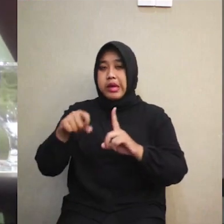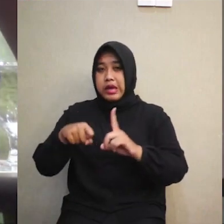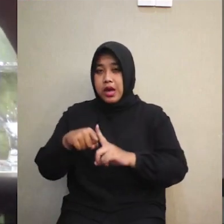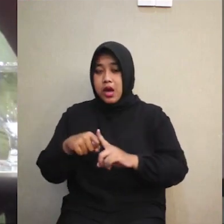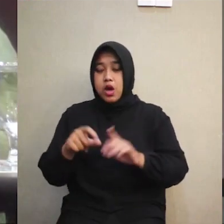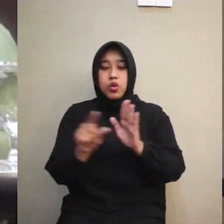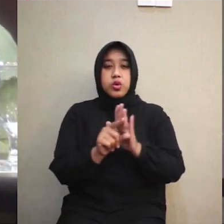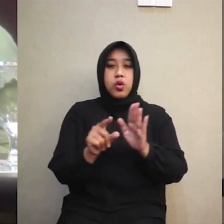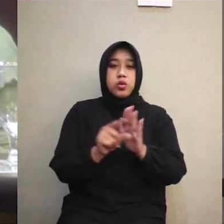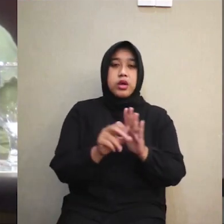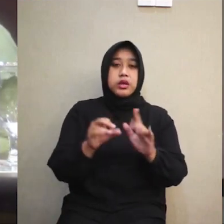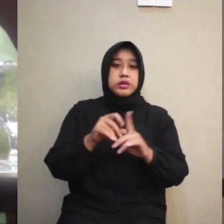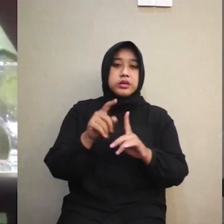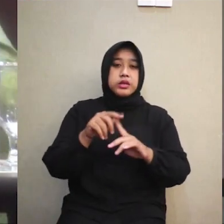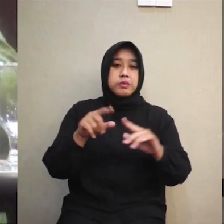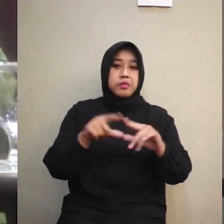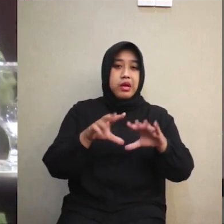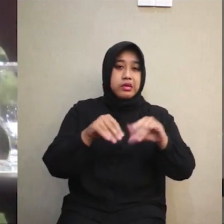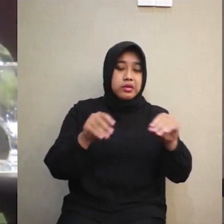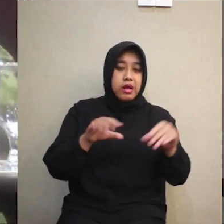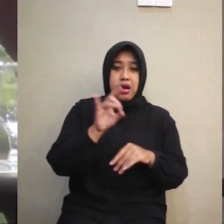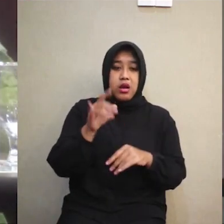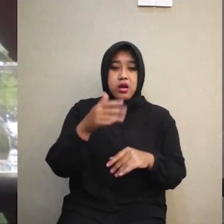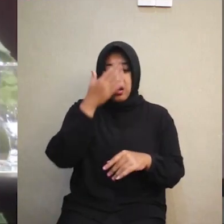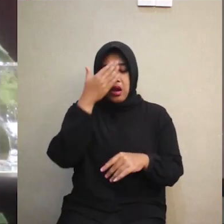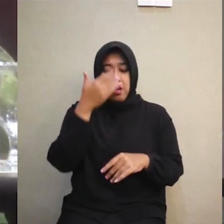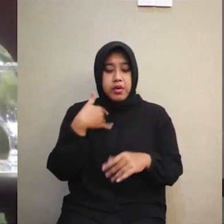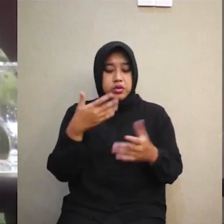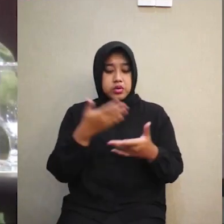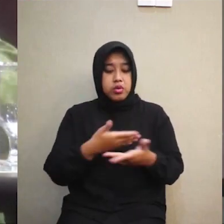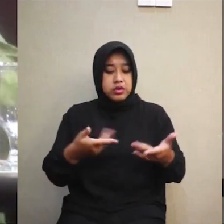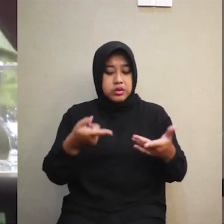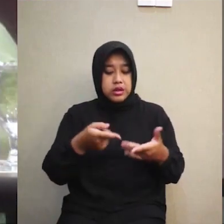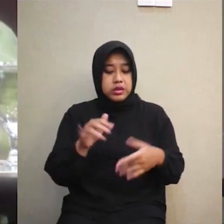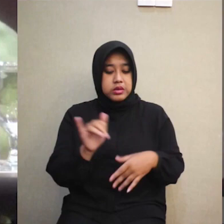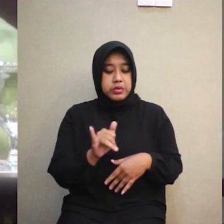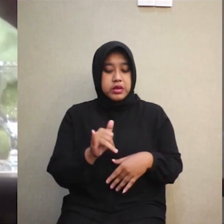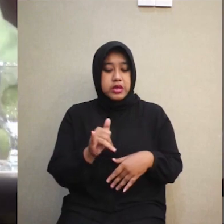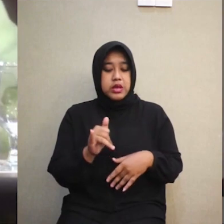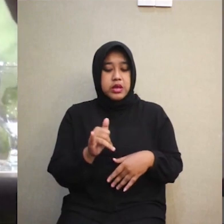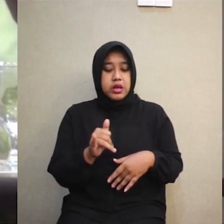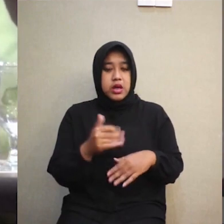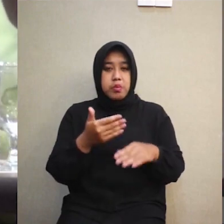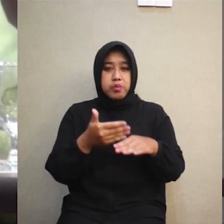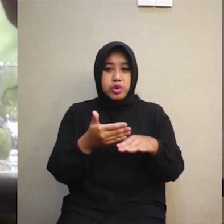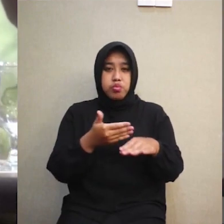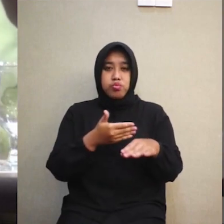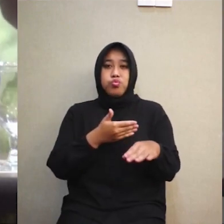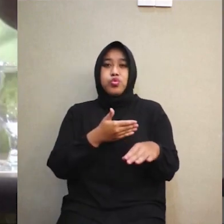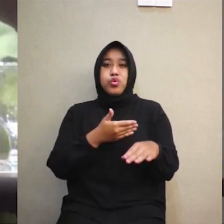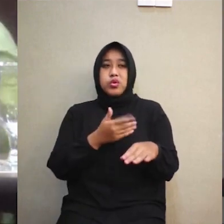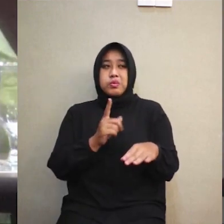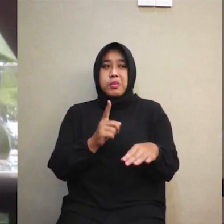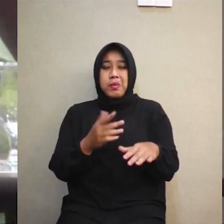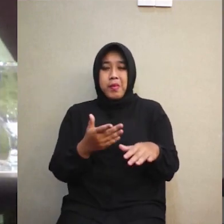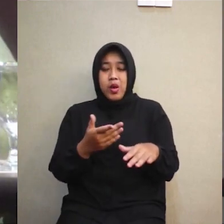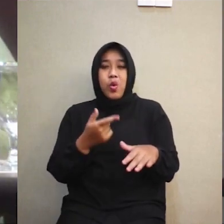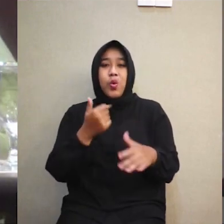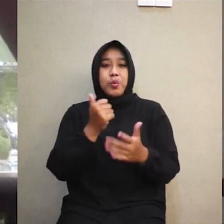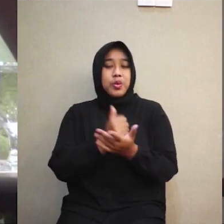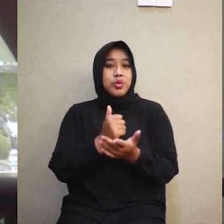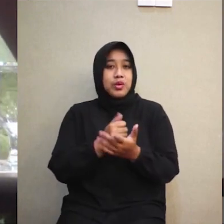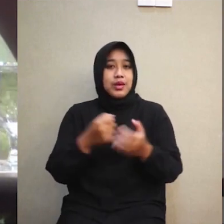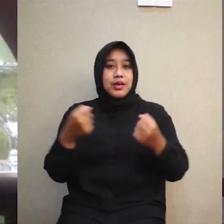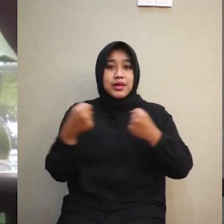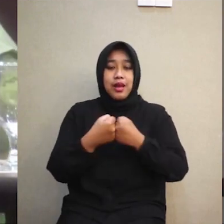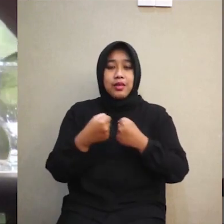Cipta kerja dan lainnya ini kenapa posisi kita malah jadi lebih mundur begitu nah ini juga juga